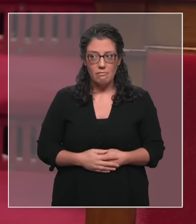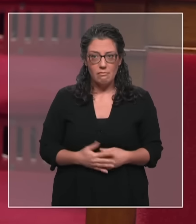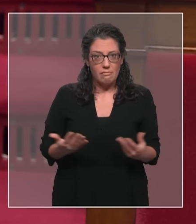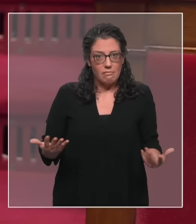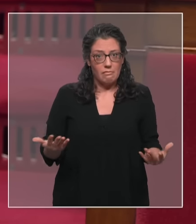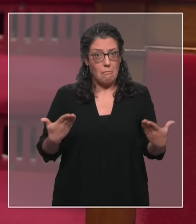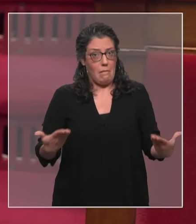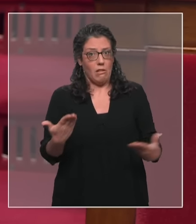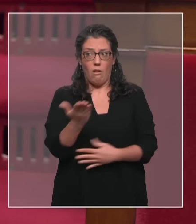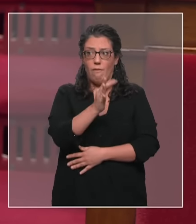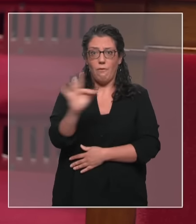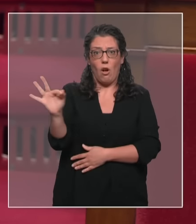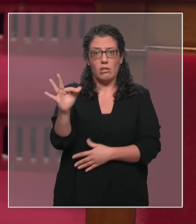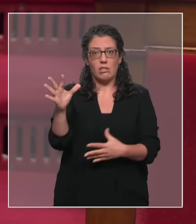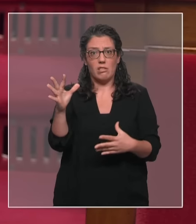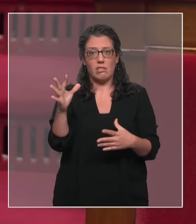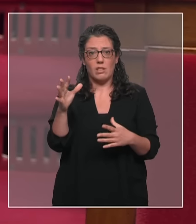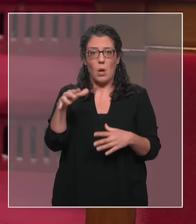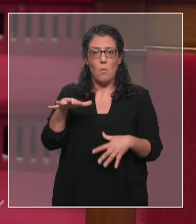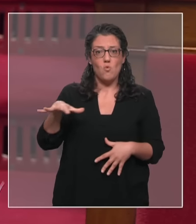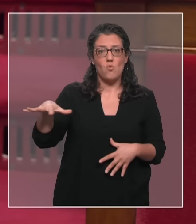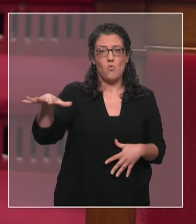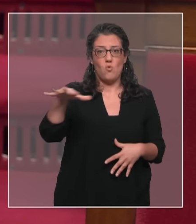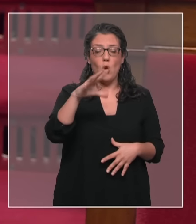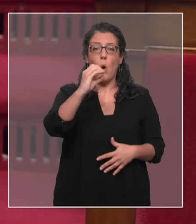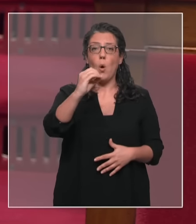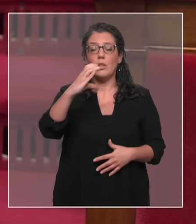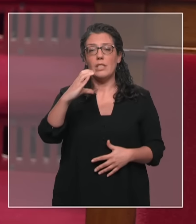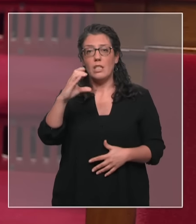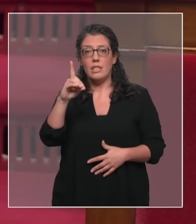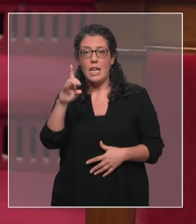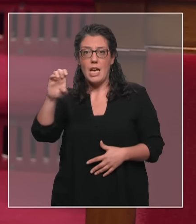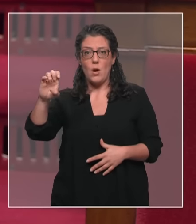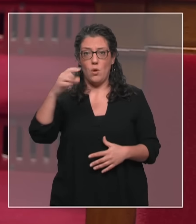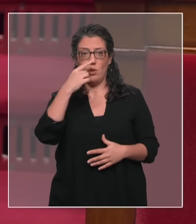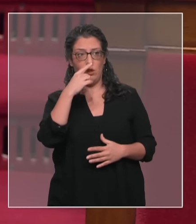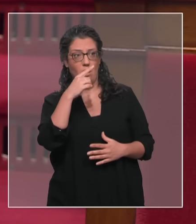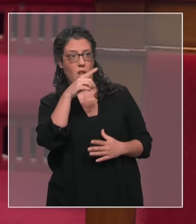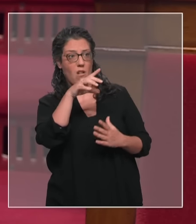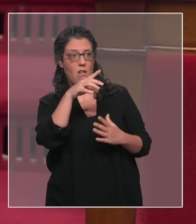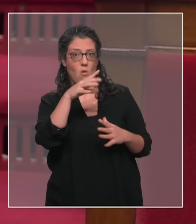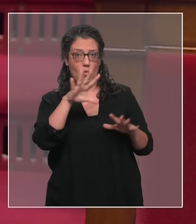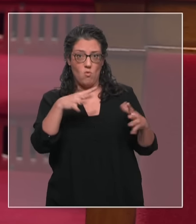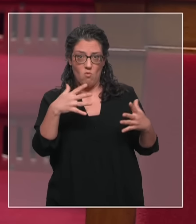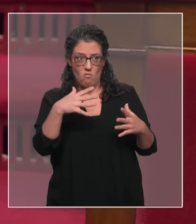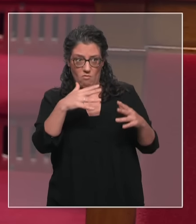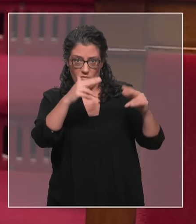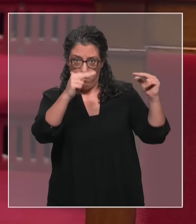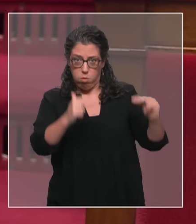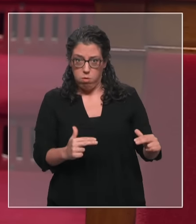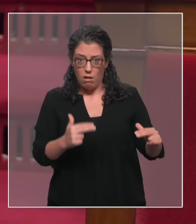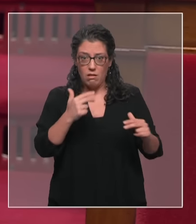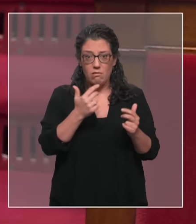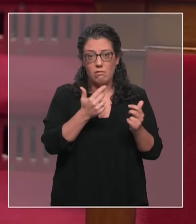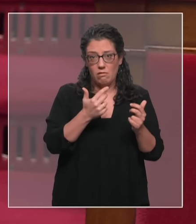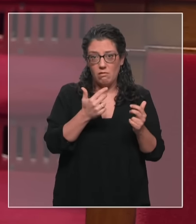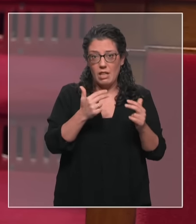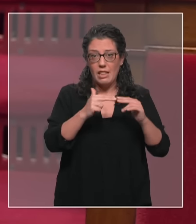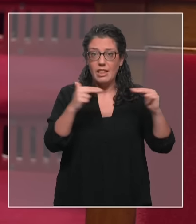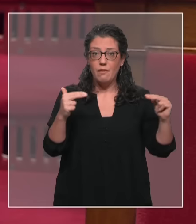soit devenue le mauvais élève de l'OCDE, avec les effectifs de classe les plus élevés et les enseignants les moins bien